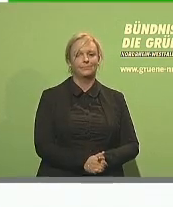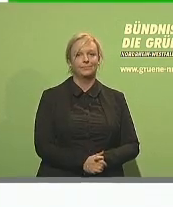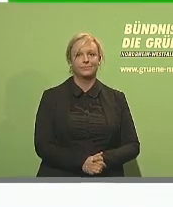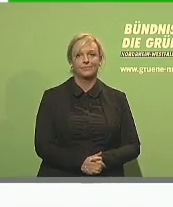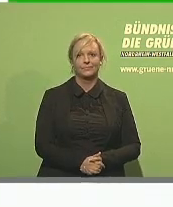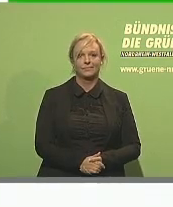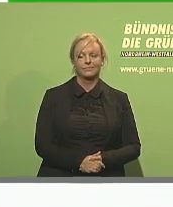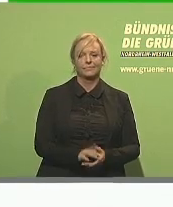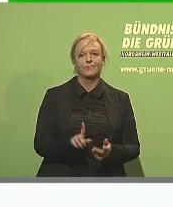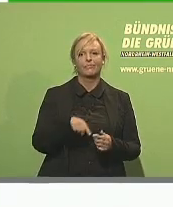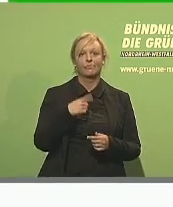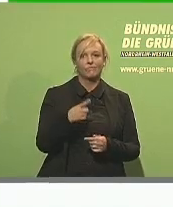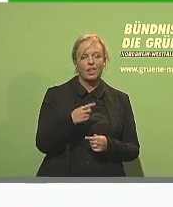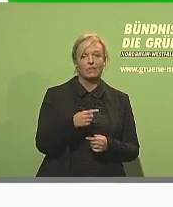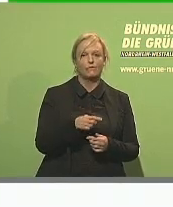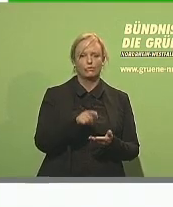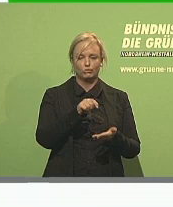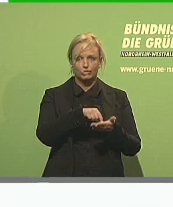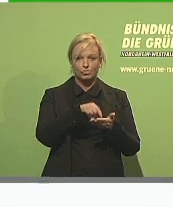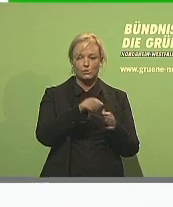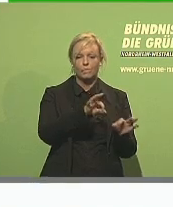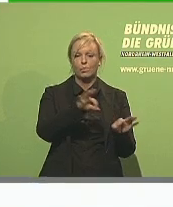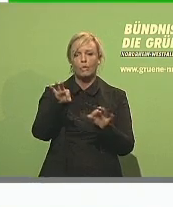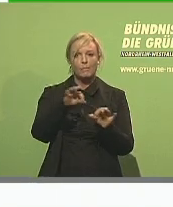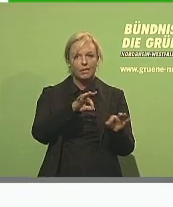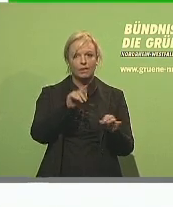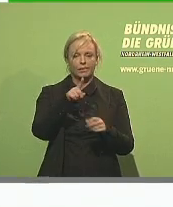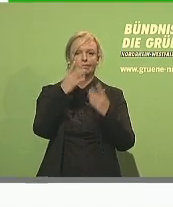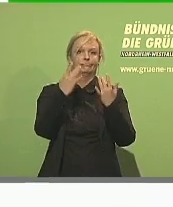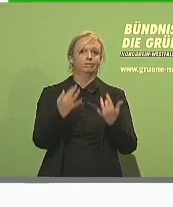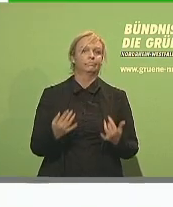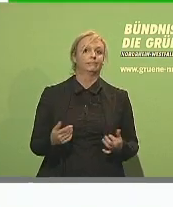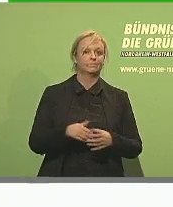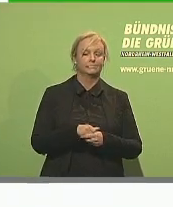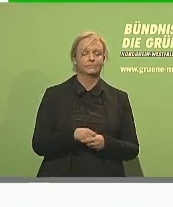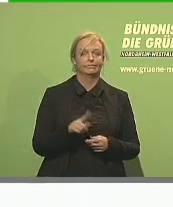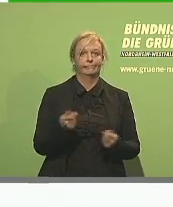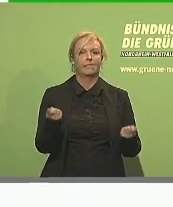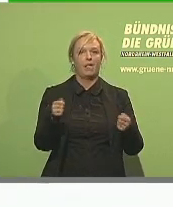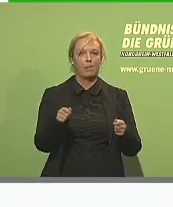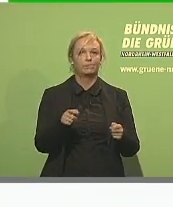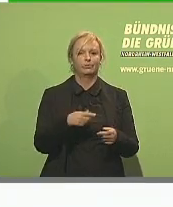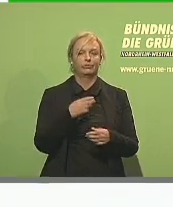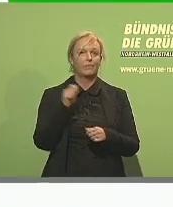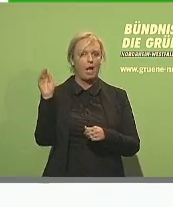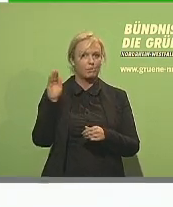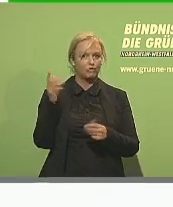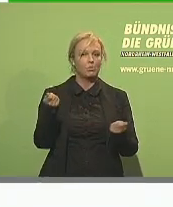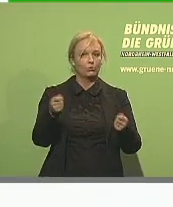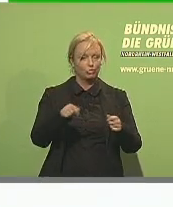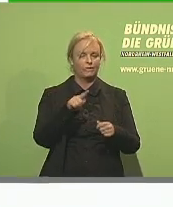Und dann wird die Stimme übertragen ans Gerät und dann wird ausgezählt, wenn die Abstimmung geschlossen worden ist.